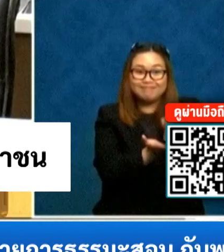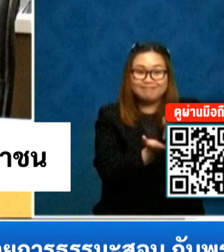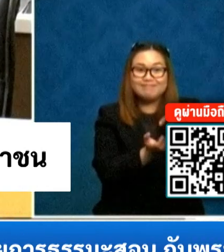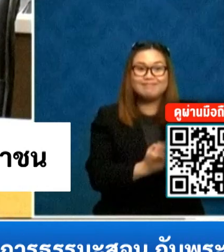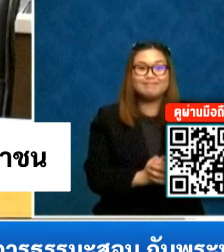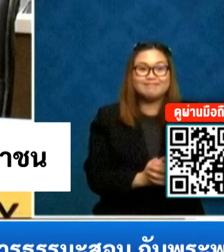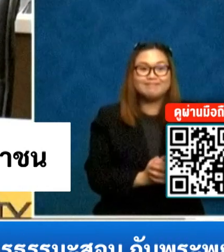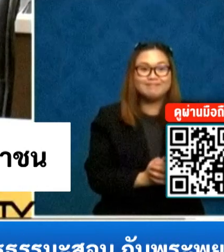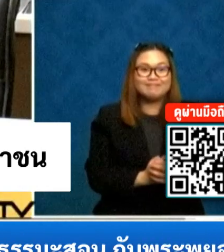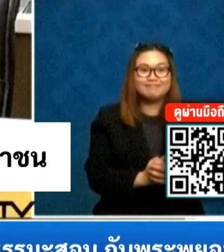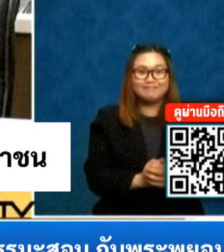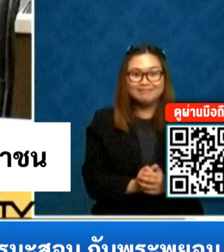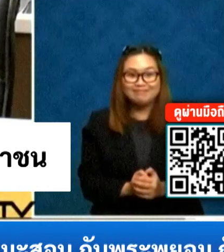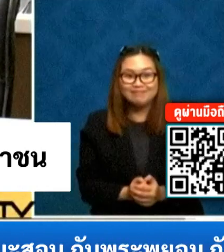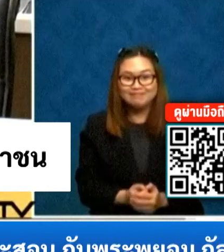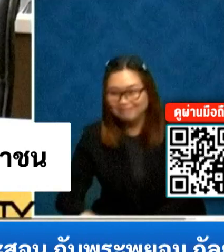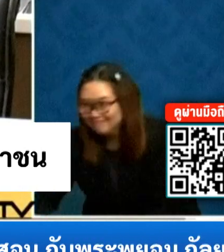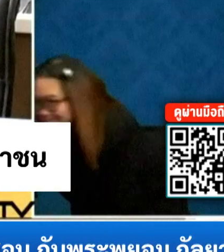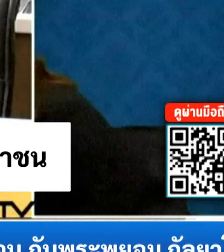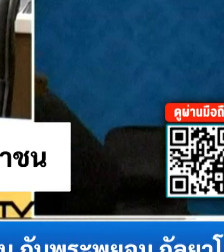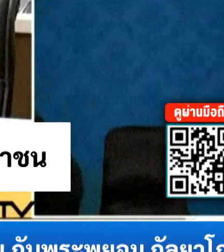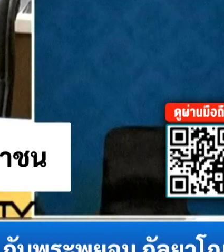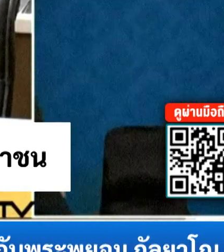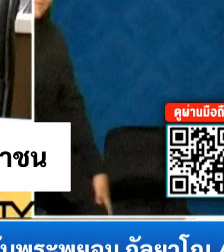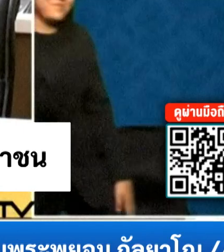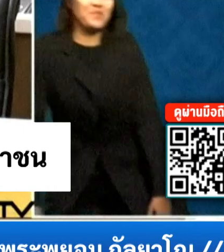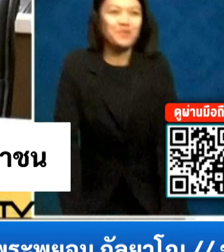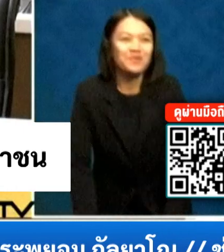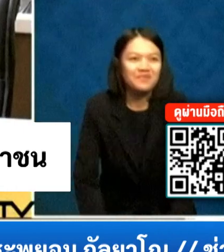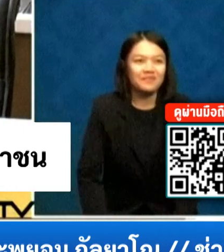คือในวงเล็บ5